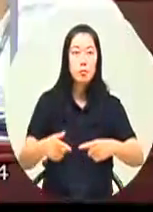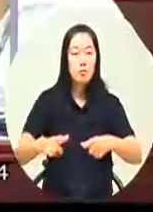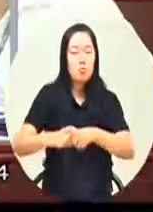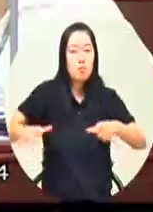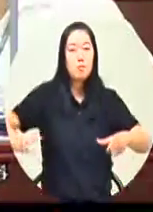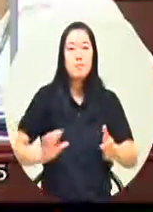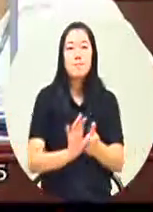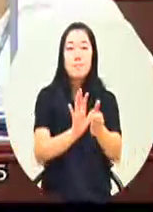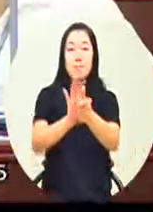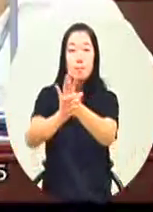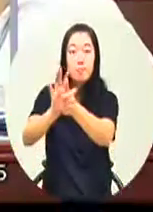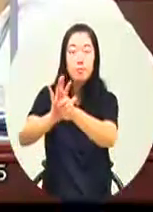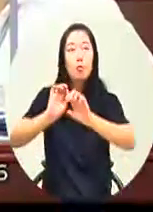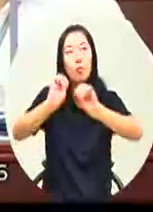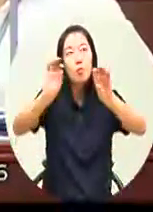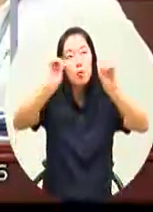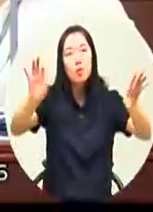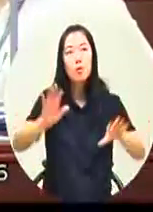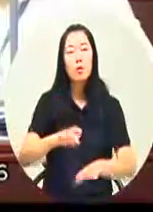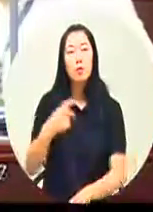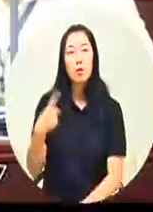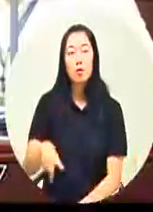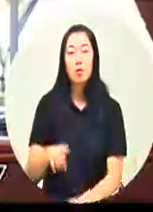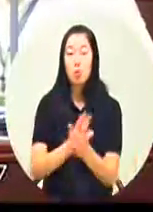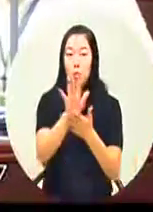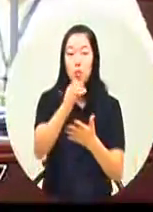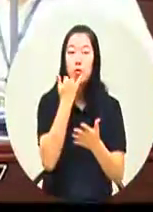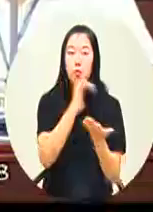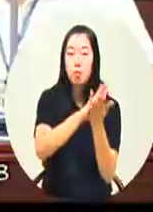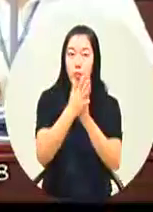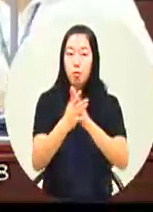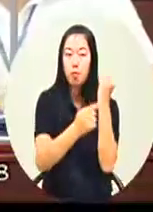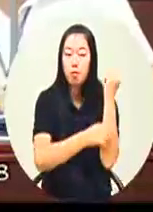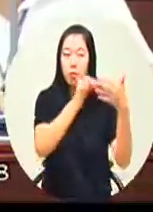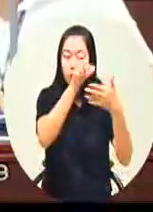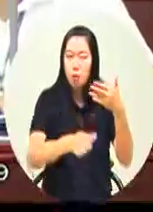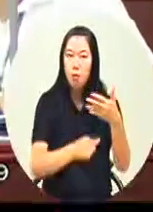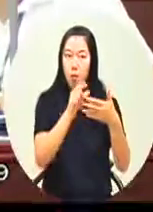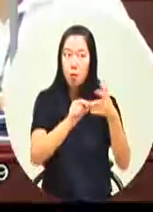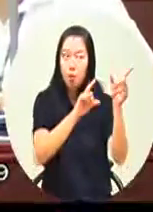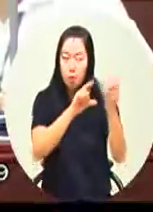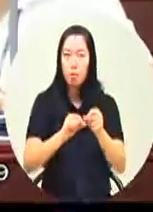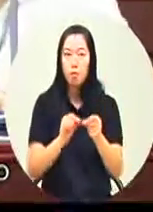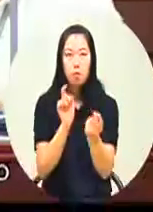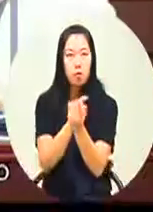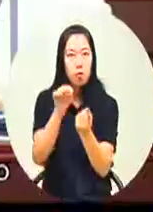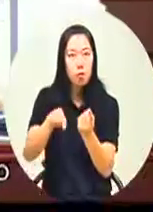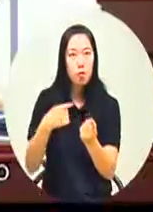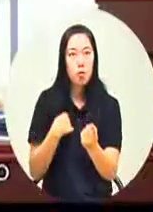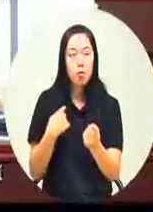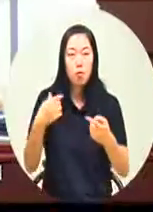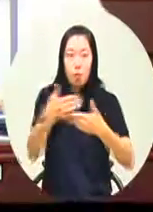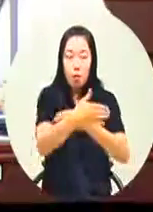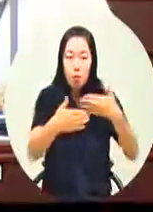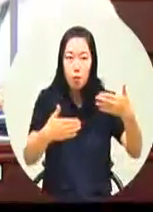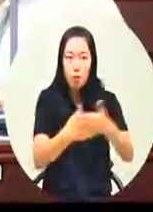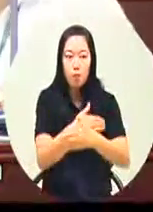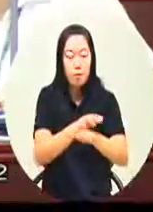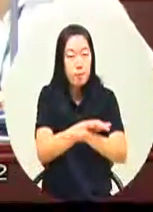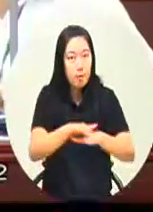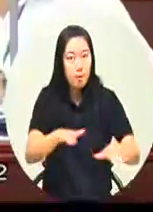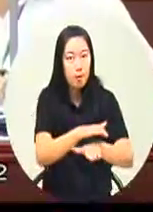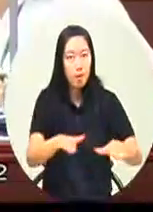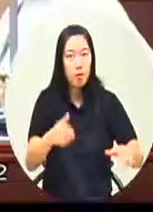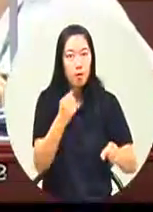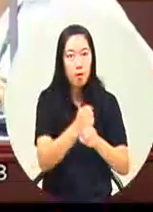动，甚至未来如果可以变成是法规上面的一个规定，我想对于我们在执行交通安全这